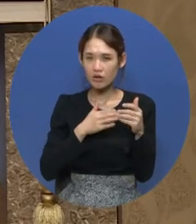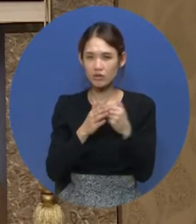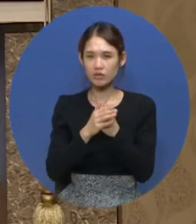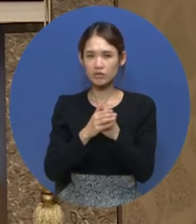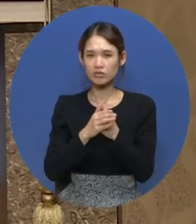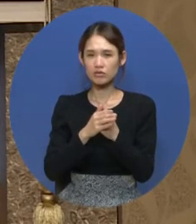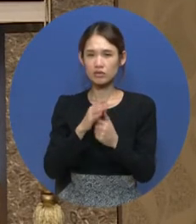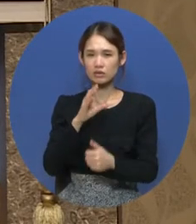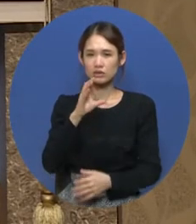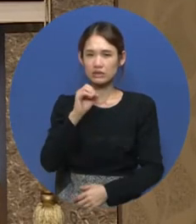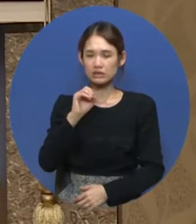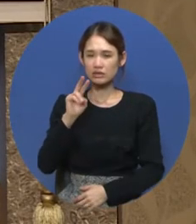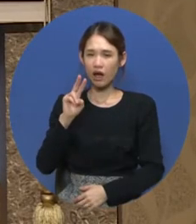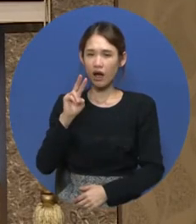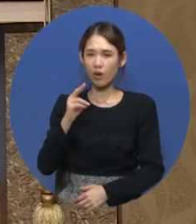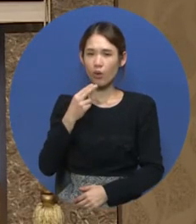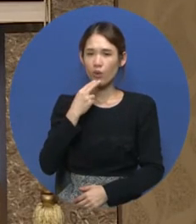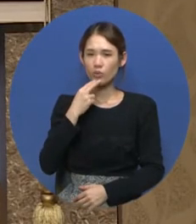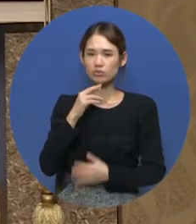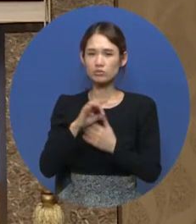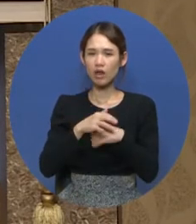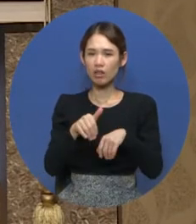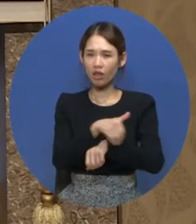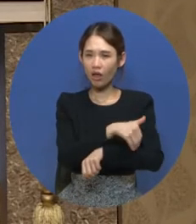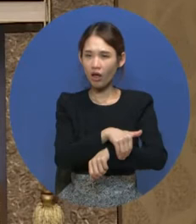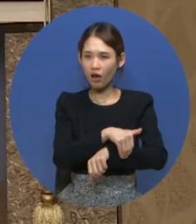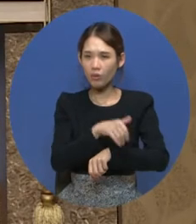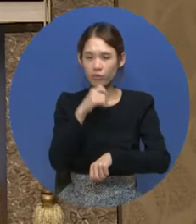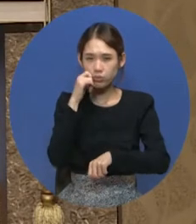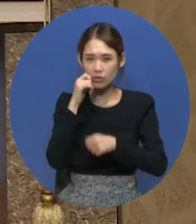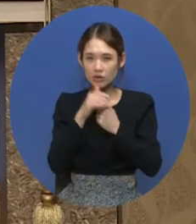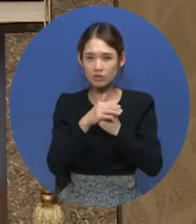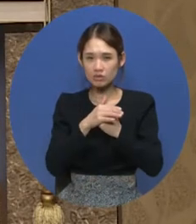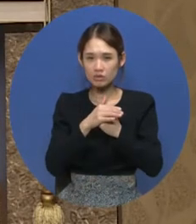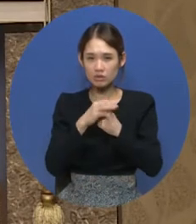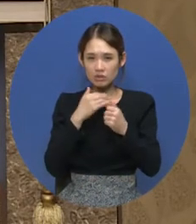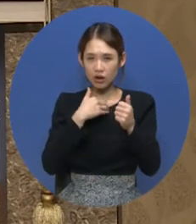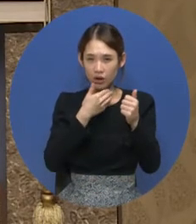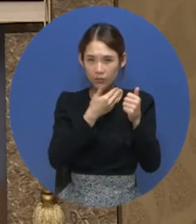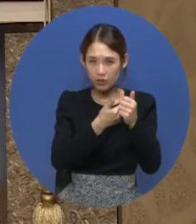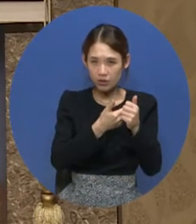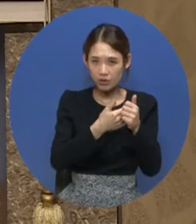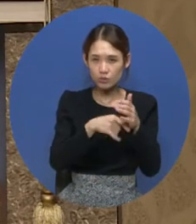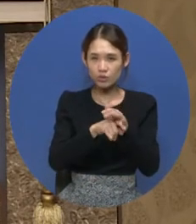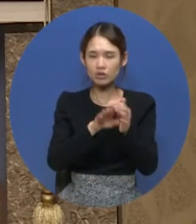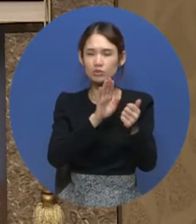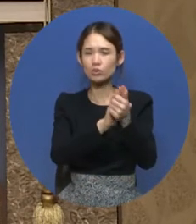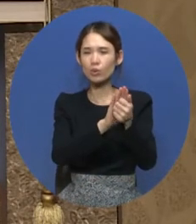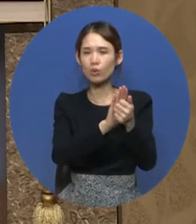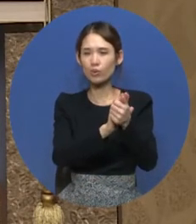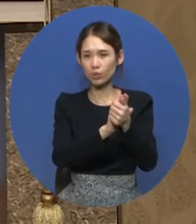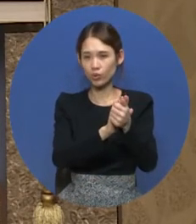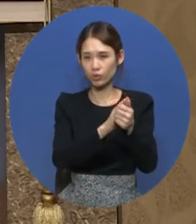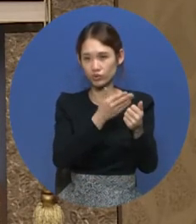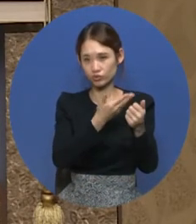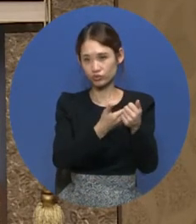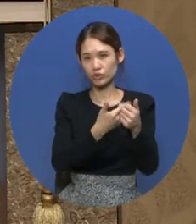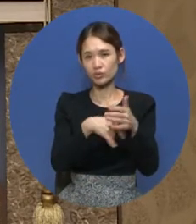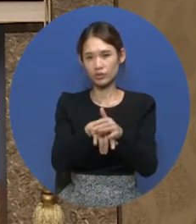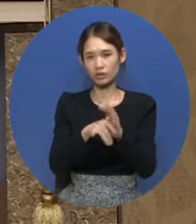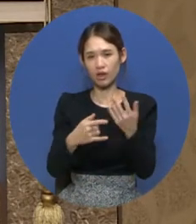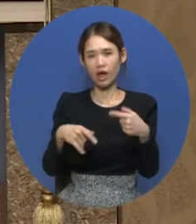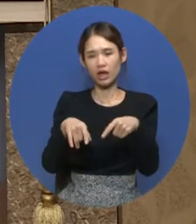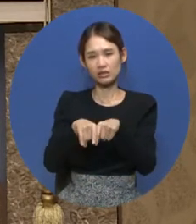없으면 어디 다니지는 못 하니까 그래서 산소 공급을 하기 위한 것을 도와 드리기 위해서 우리 같이 이제